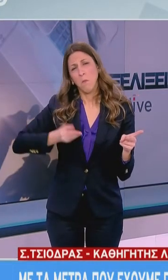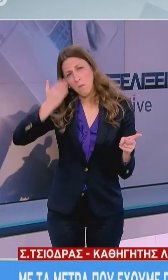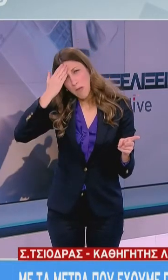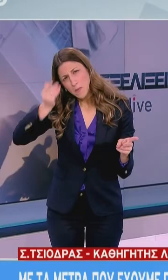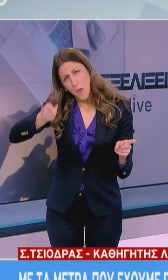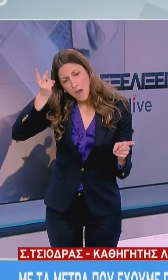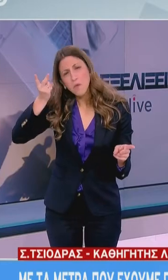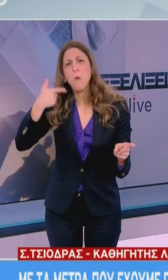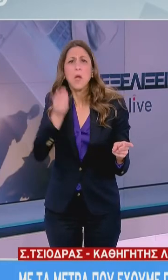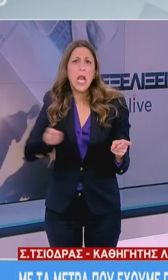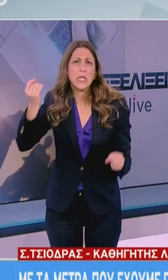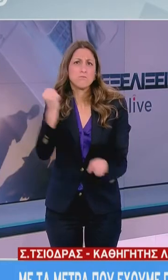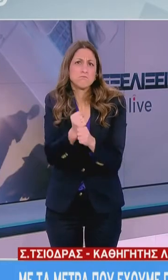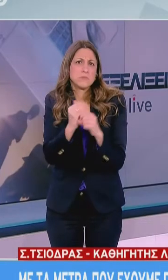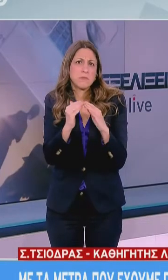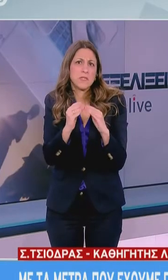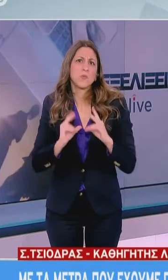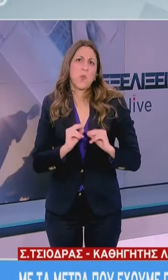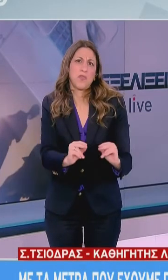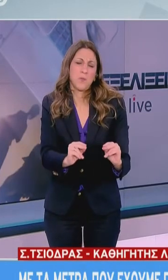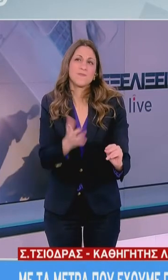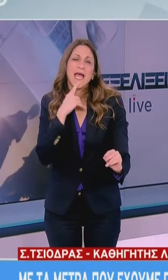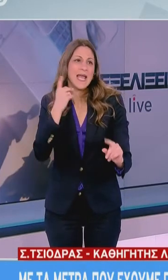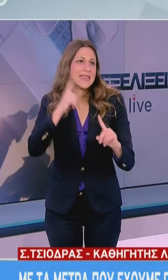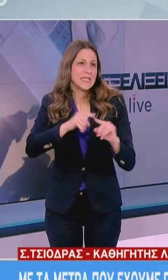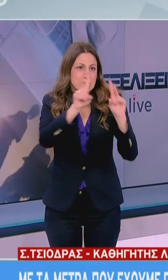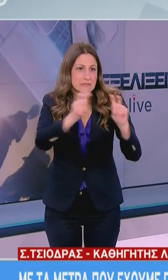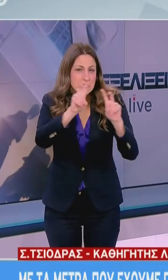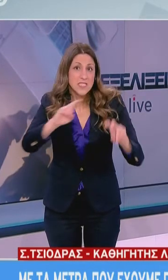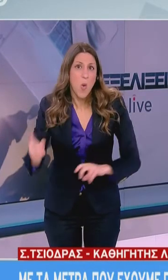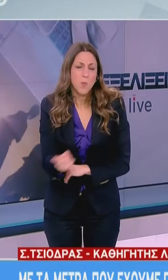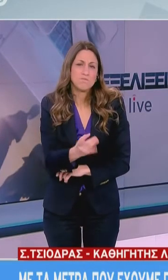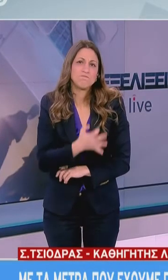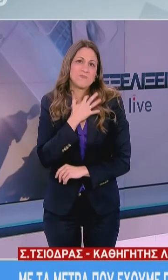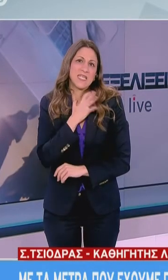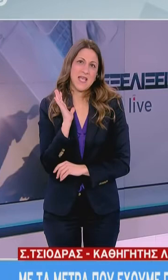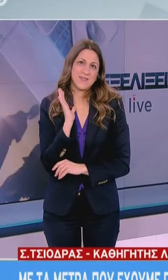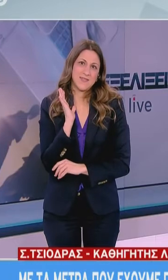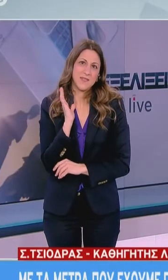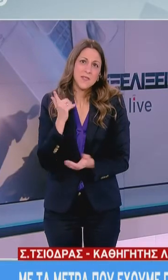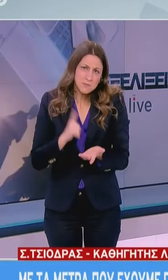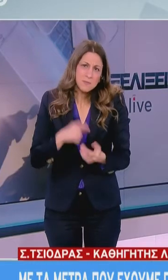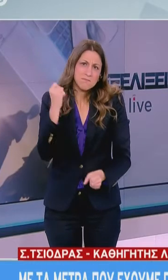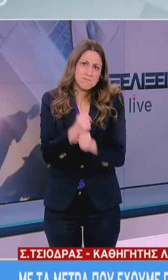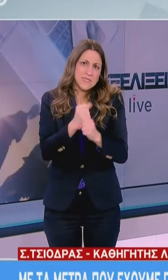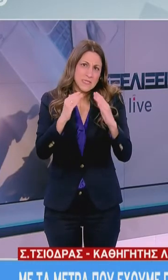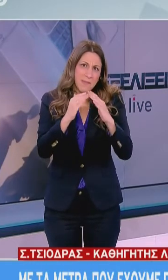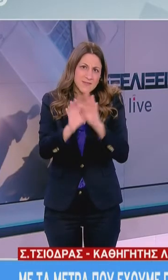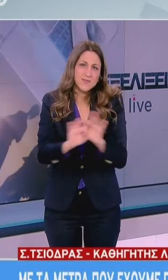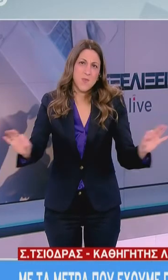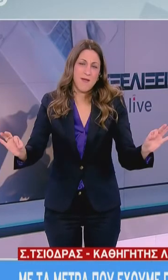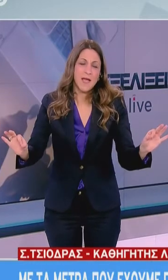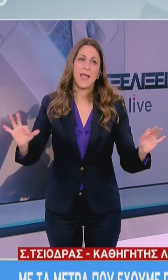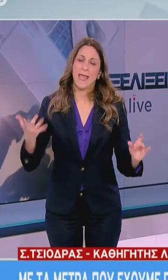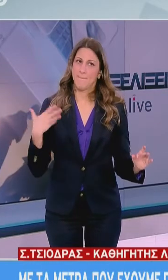άλλως έπρεπε να παραμένουν σπίτι τους. Άρα η στρατηγική του τέστινγκ δεν αλλάζει το κύριο μήνυμα ότι μένεις σπίτι σου αν έχεις ελαφρά συμπτώματα. Σου δίνει μια